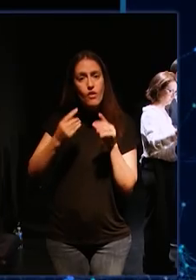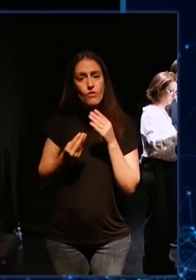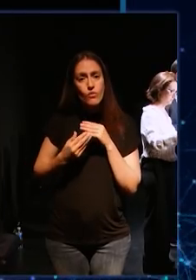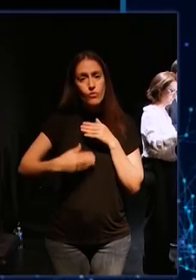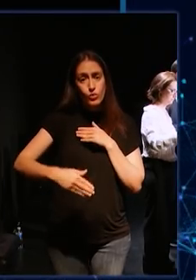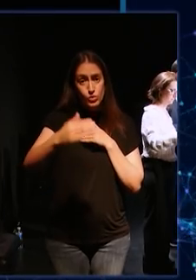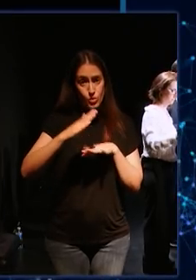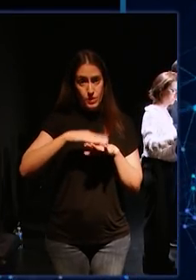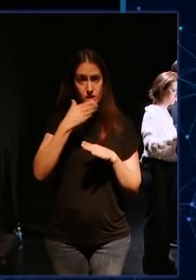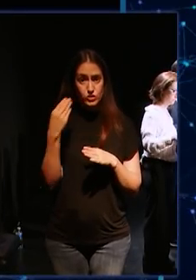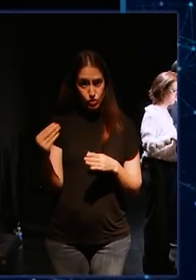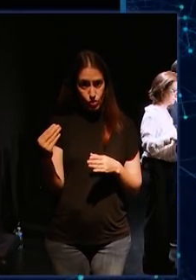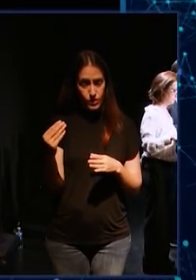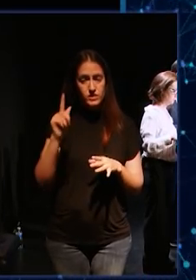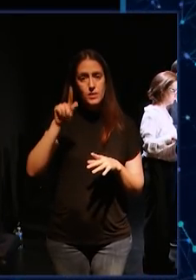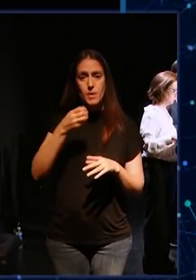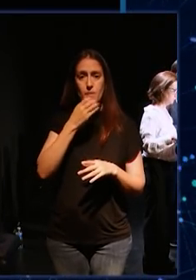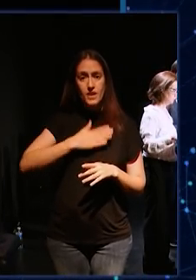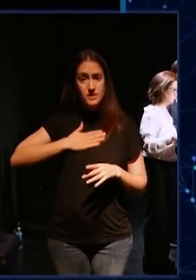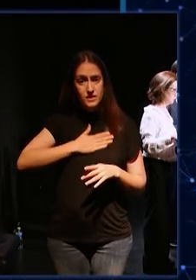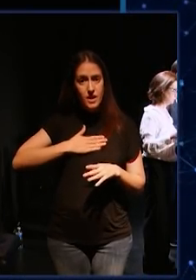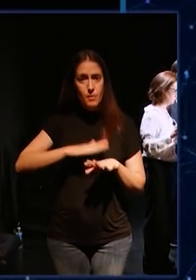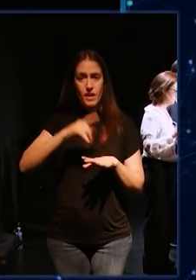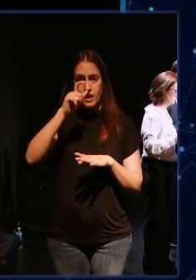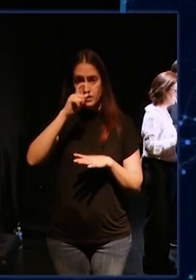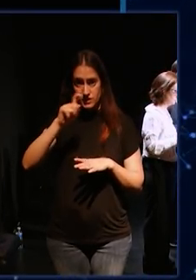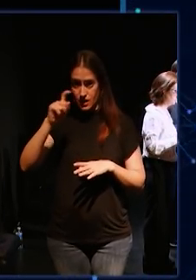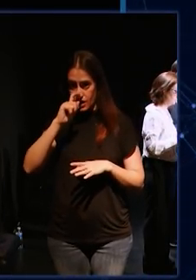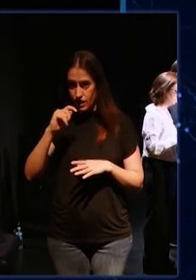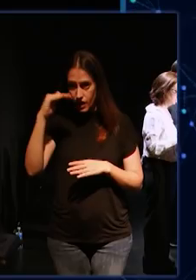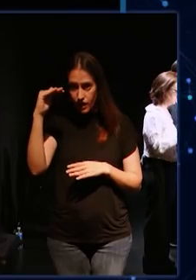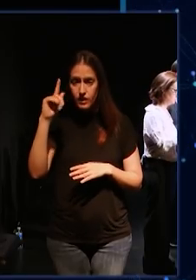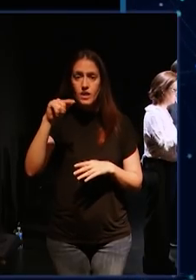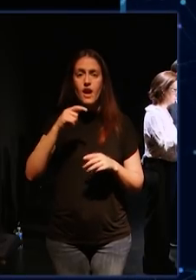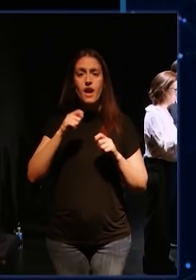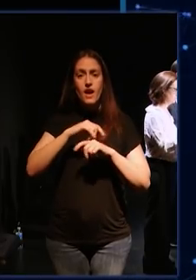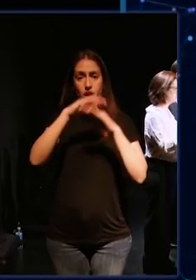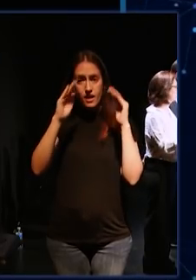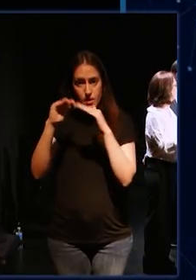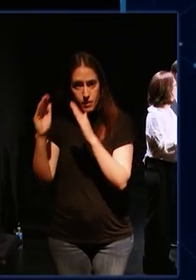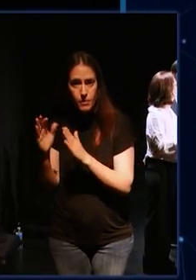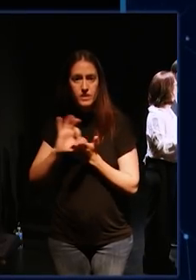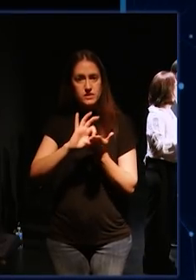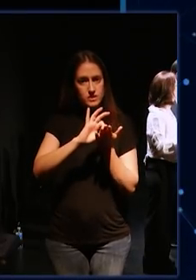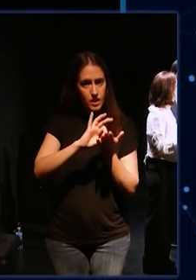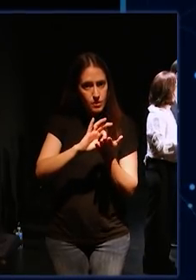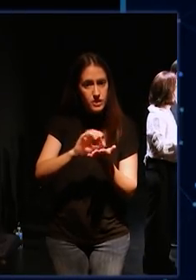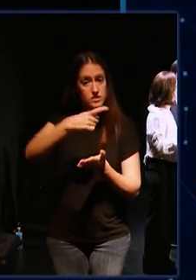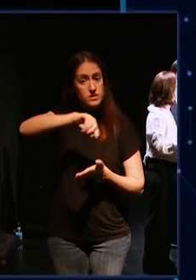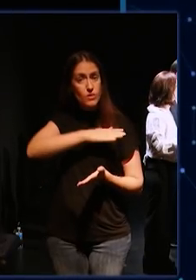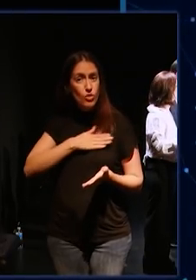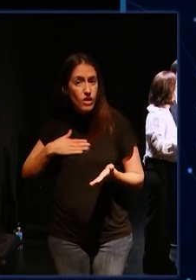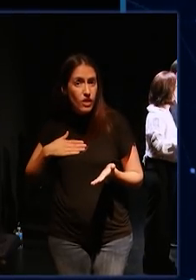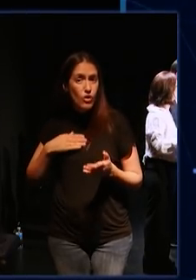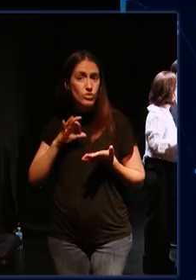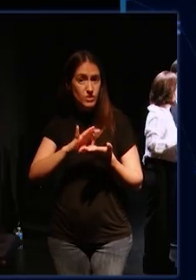joves, si volem benestar per la gent gran, si volem equipaments, si volem serveis per a les famílies i si